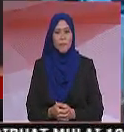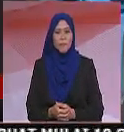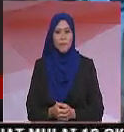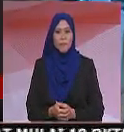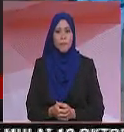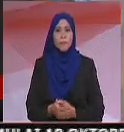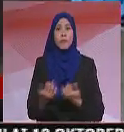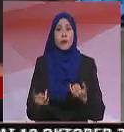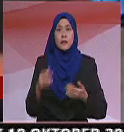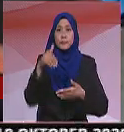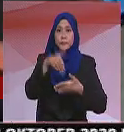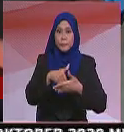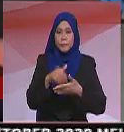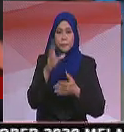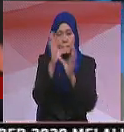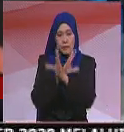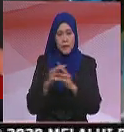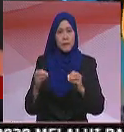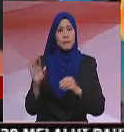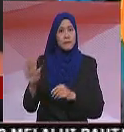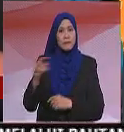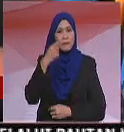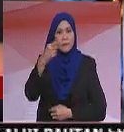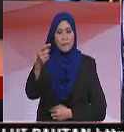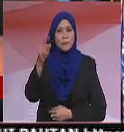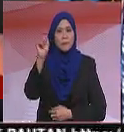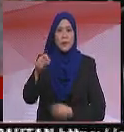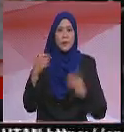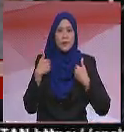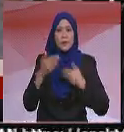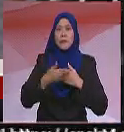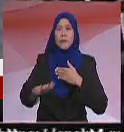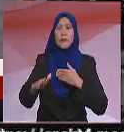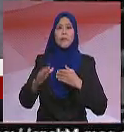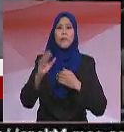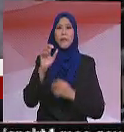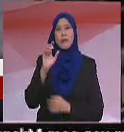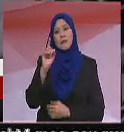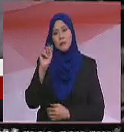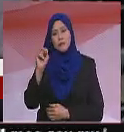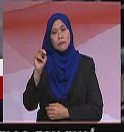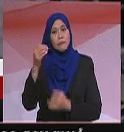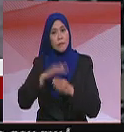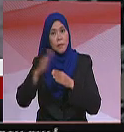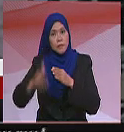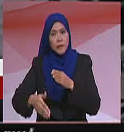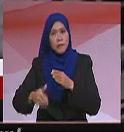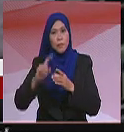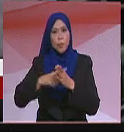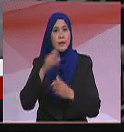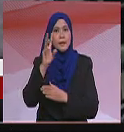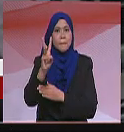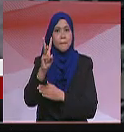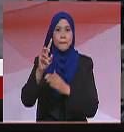Begitu juga pilihan raya negeri Sarawak, beliau menambah ia perlu diadakan selepas tempoh Dewan Undangan Negeri sedia ada tamat Jun tahun depan.